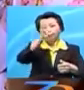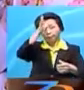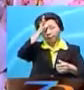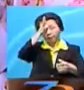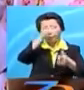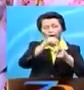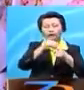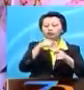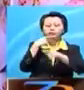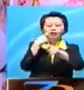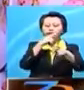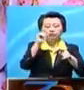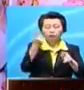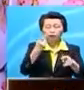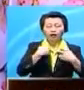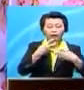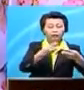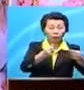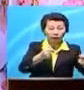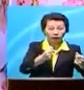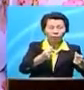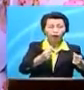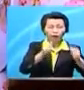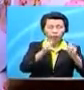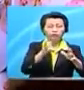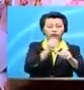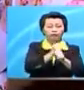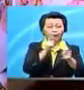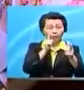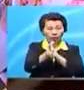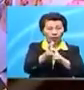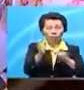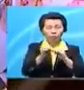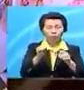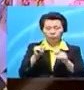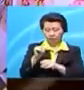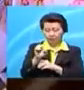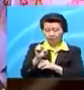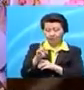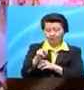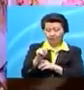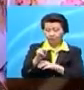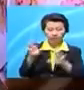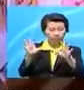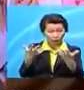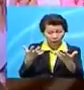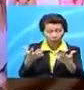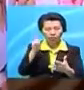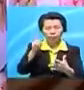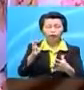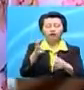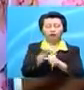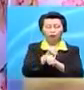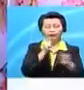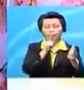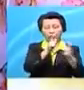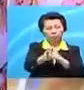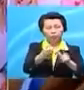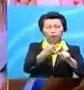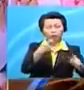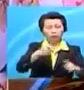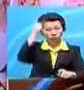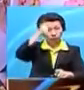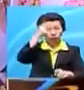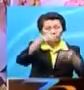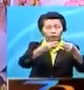atau sesiapa sajalah dengan syarat mendapat kebenaran. Kalau tidak ada geran atas nama mereka, kena ada kebenaran daripada tuan